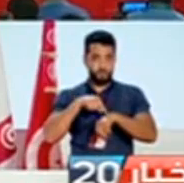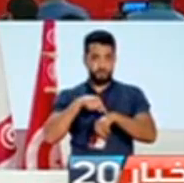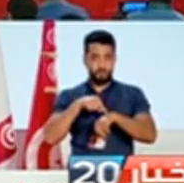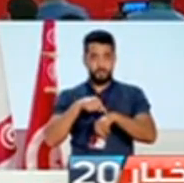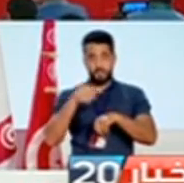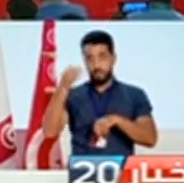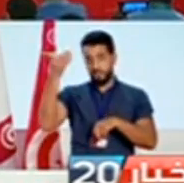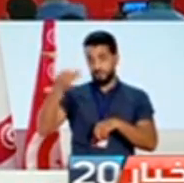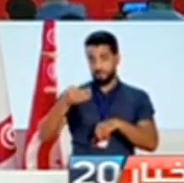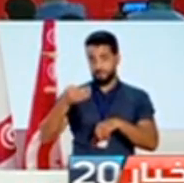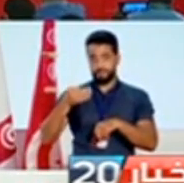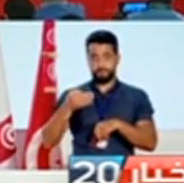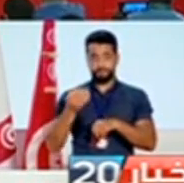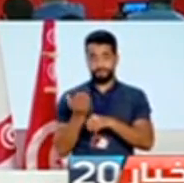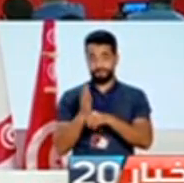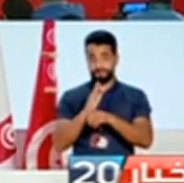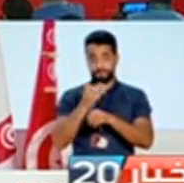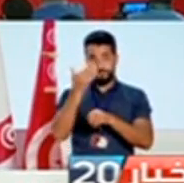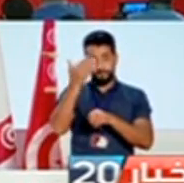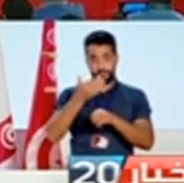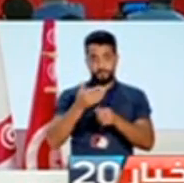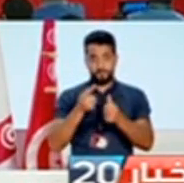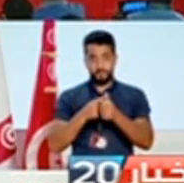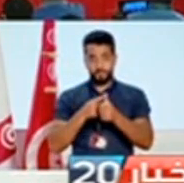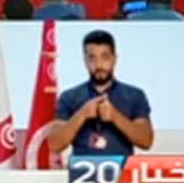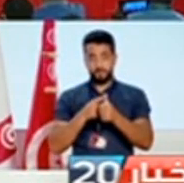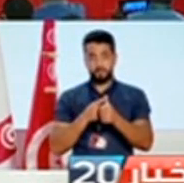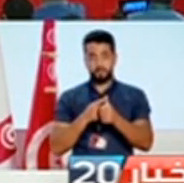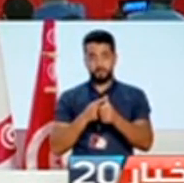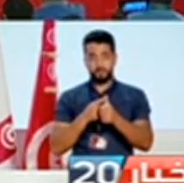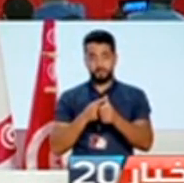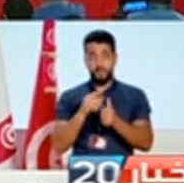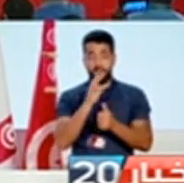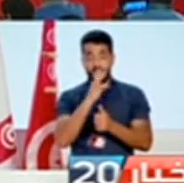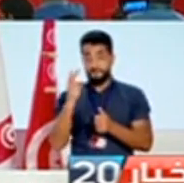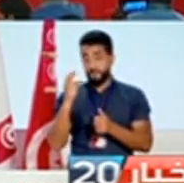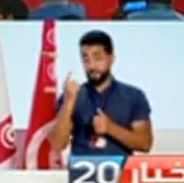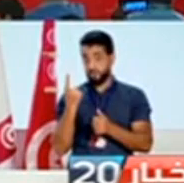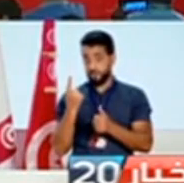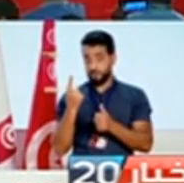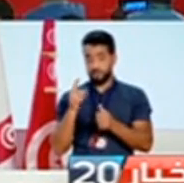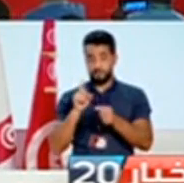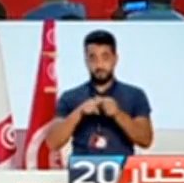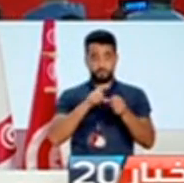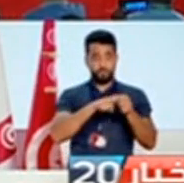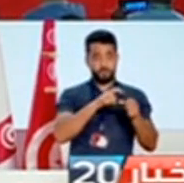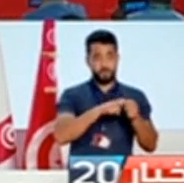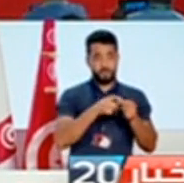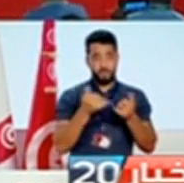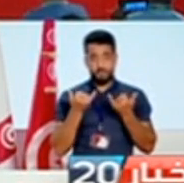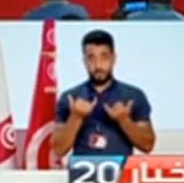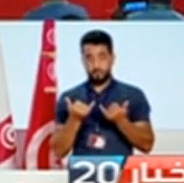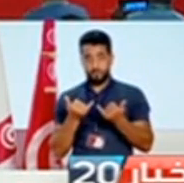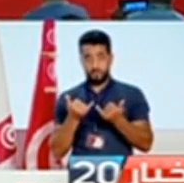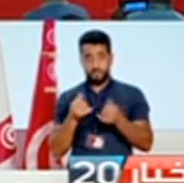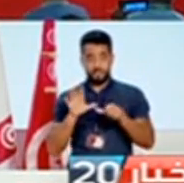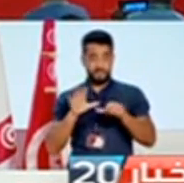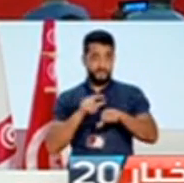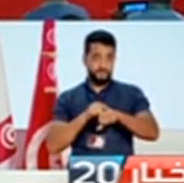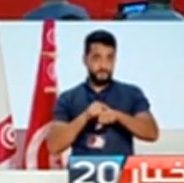تشهد نسقا تصاعديا. بالنسبة إلى دائرة فرنسا 1 سب المشاركة المسجلة إلى حدود الساعة